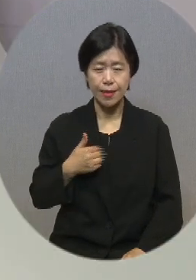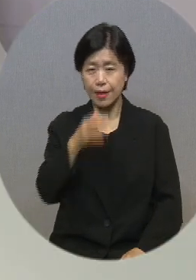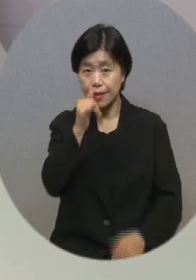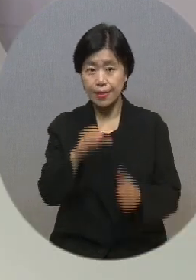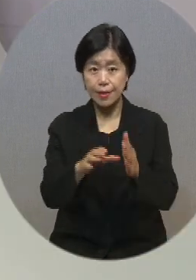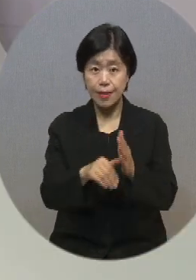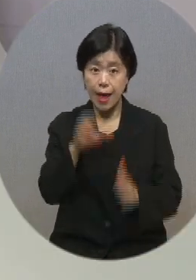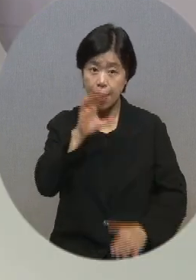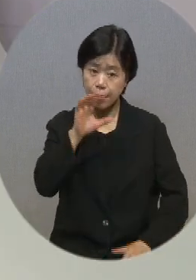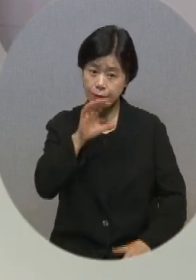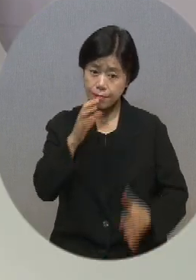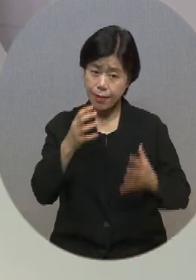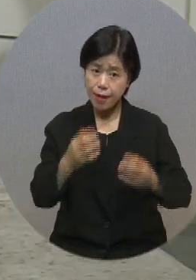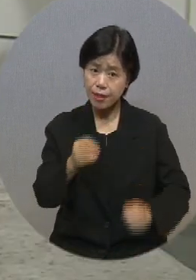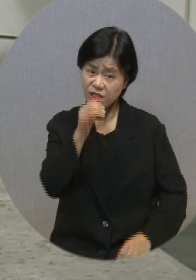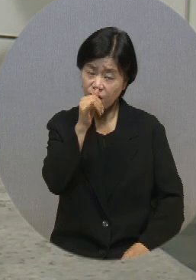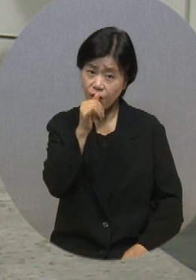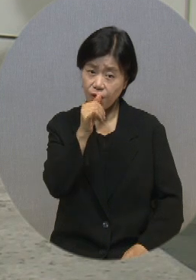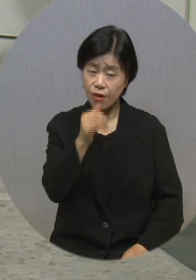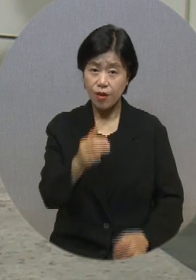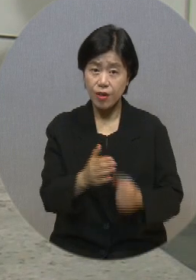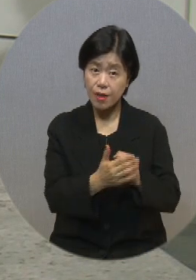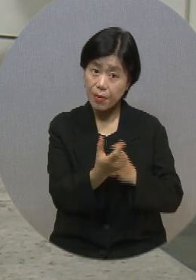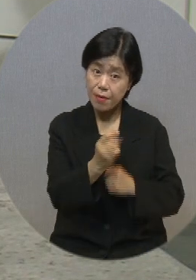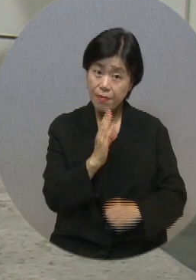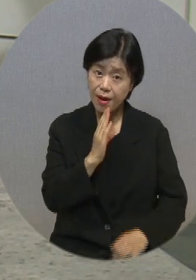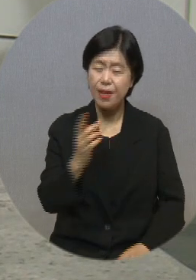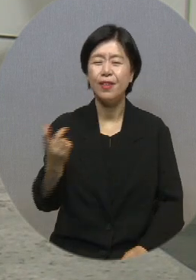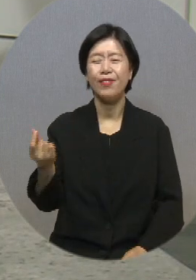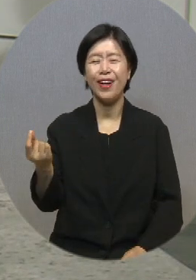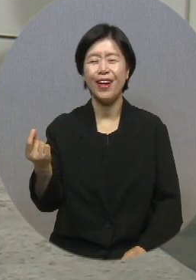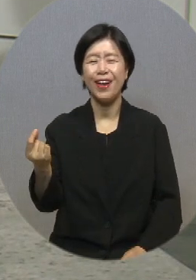많이 하셨기 때문에 그런 거 아닌가요? 그런 것도 있겠죠.